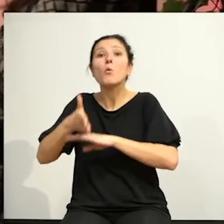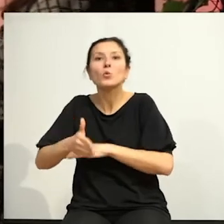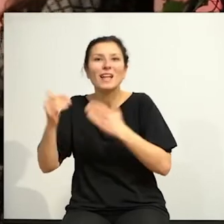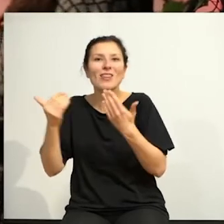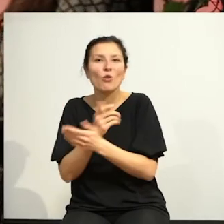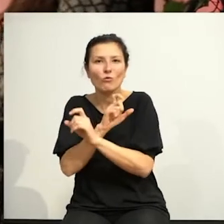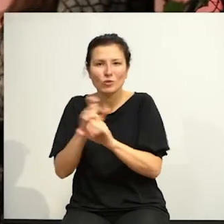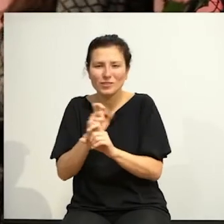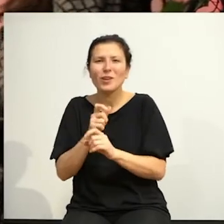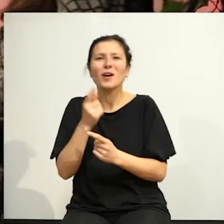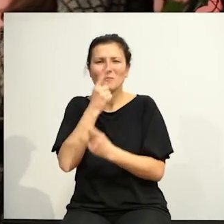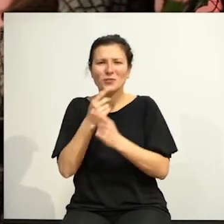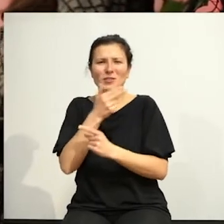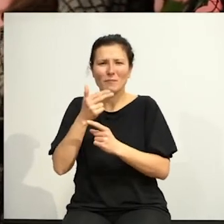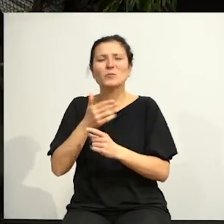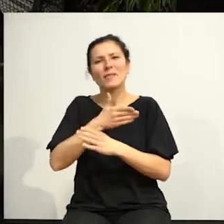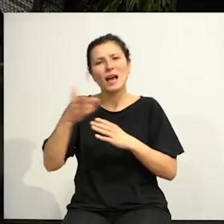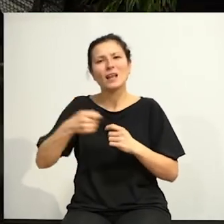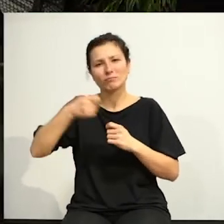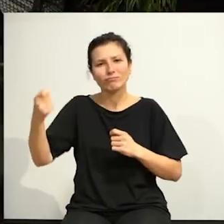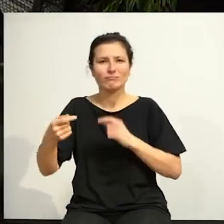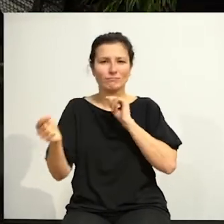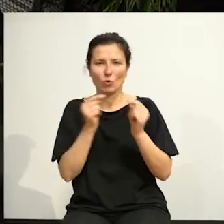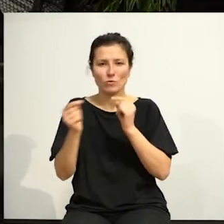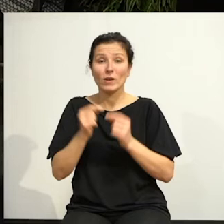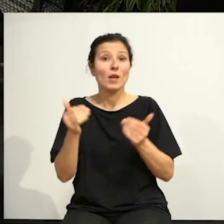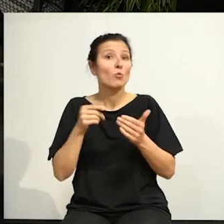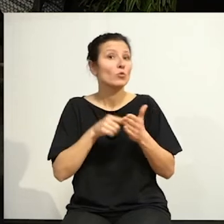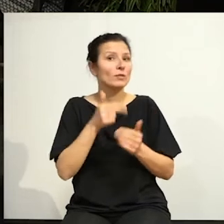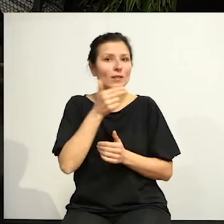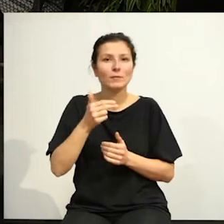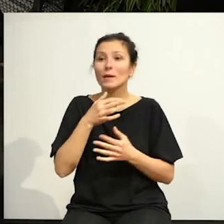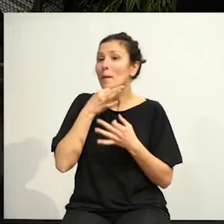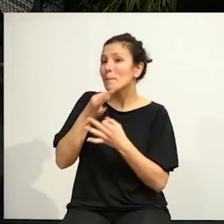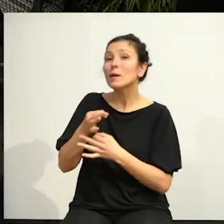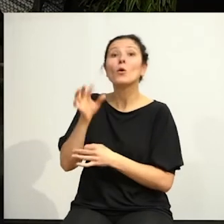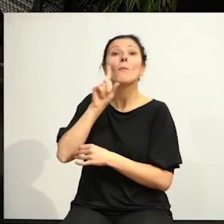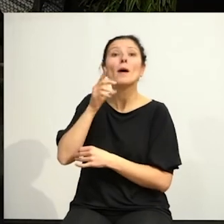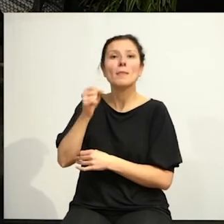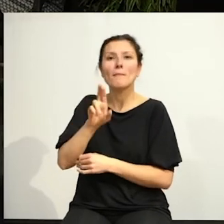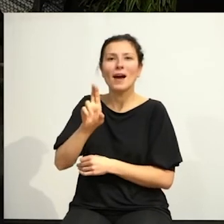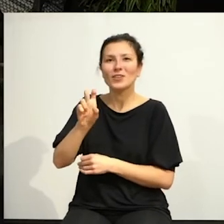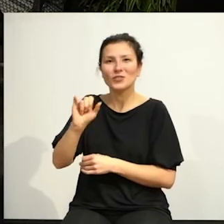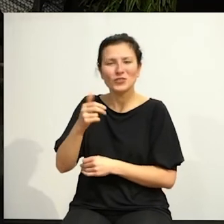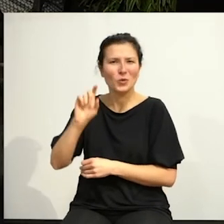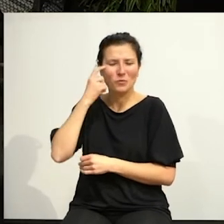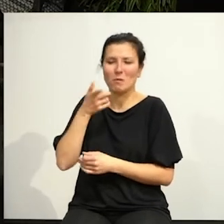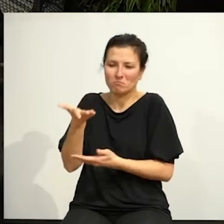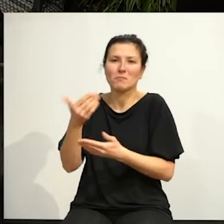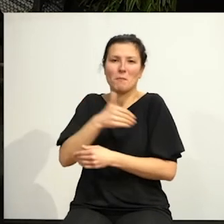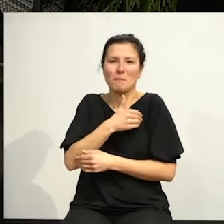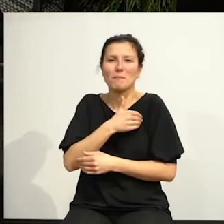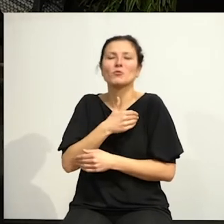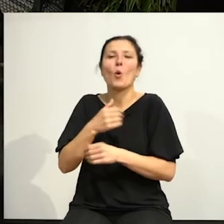do dalszego rozważania i pociągnięcia. I być może to jest temat, zwracam się do pana Marcina głównie, ponieważ pracuje pan w szkole, być może